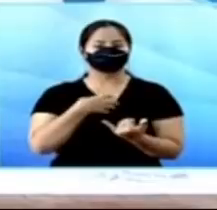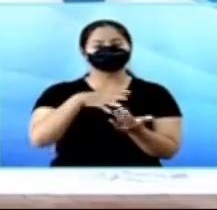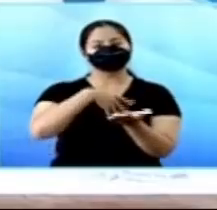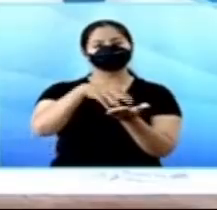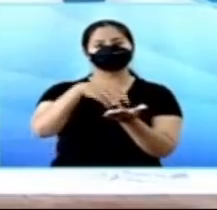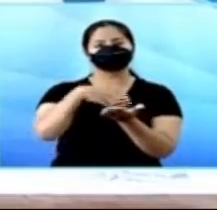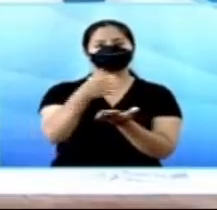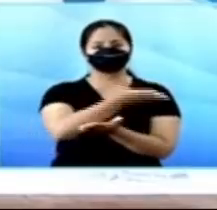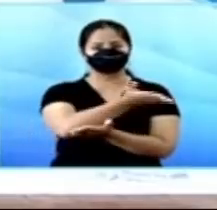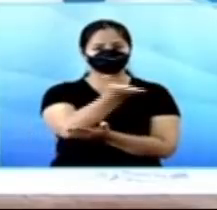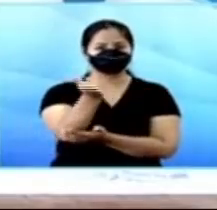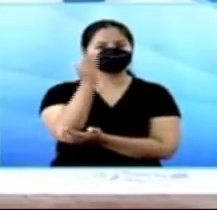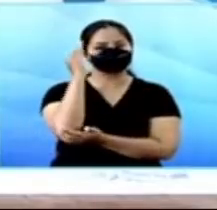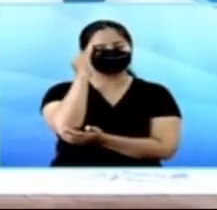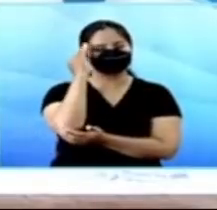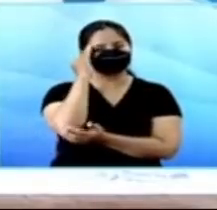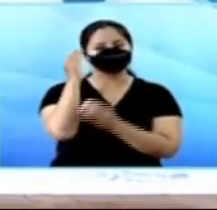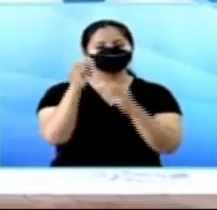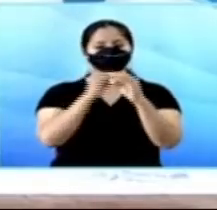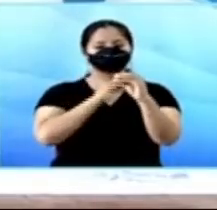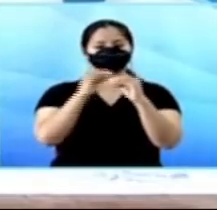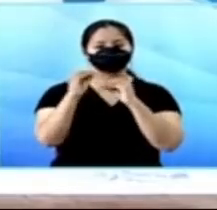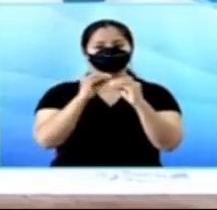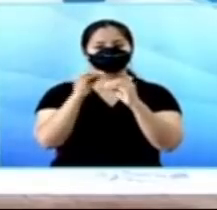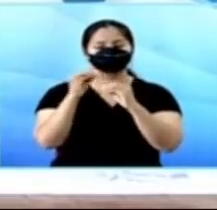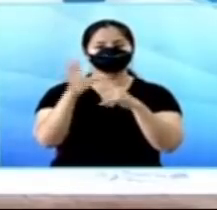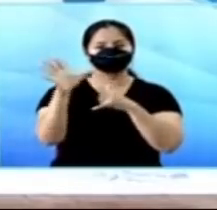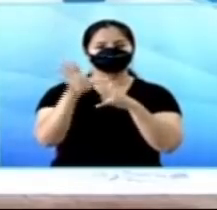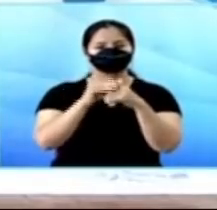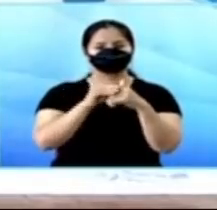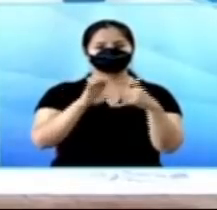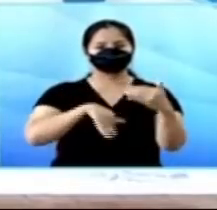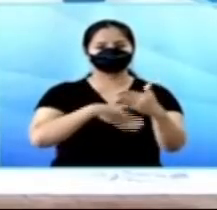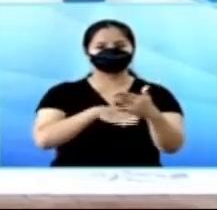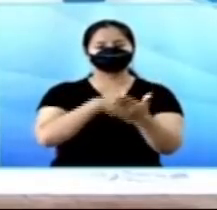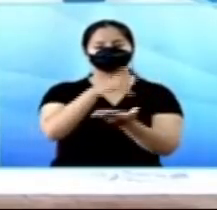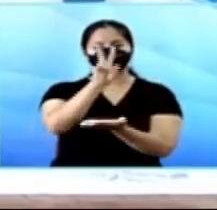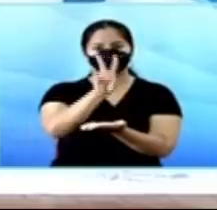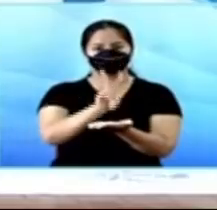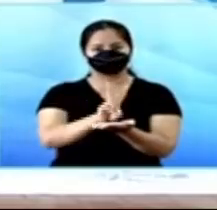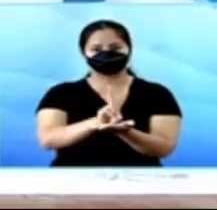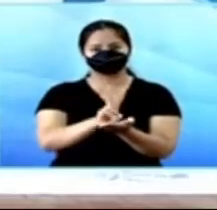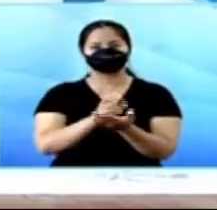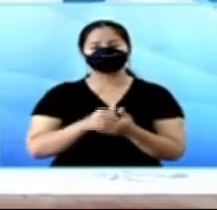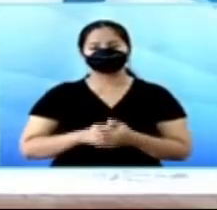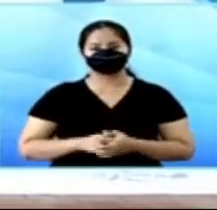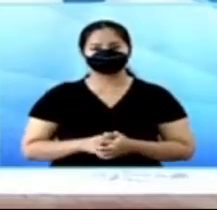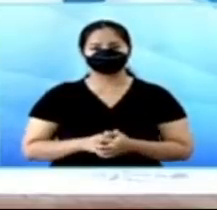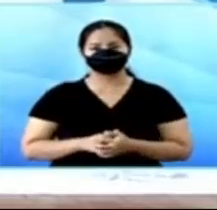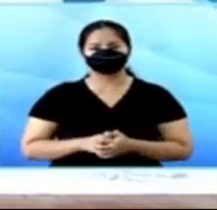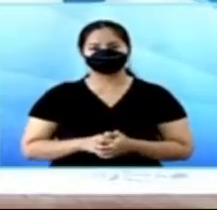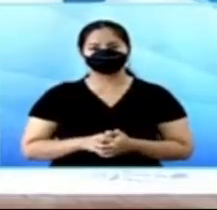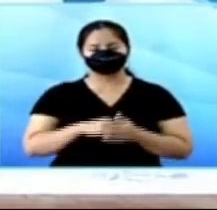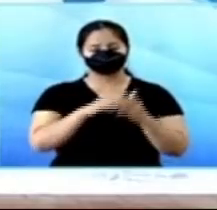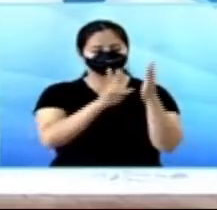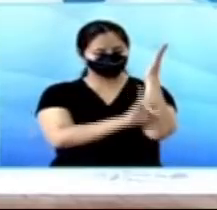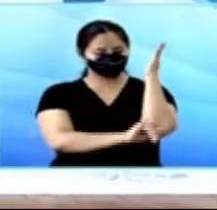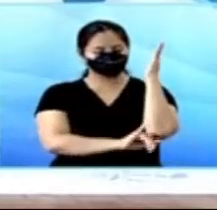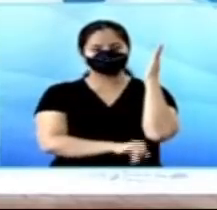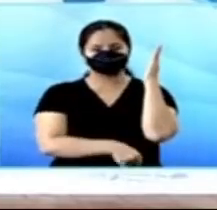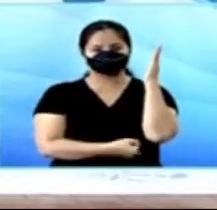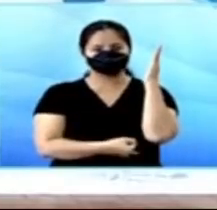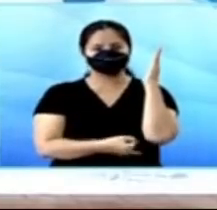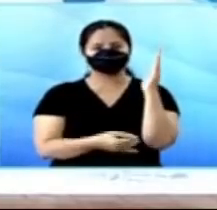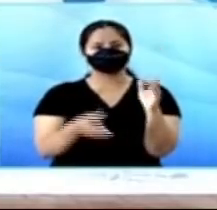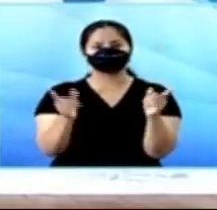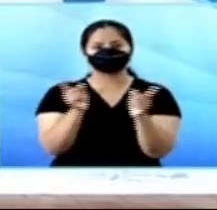ท่านได้รับทราบก็คือตัวเลขการติดเชื้อในชุมชนอยู่ในนครหลวงเวียงจันทน์สำหรับแขวงจำปาสักนั้นแมนติดเ